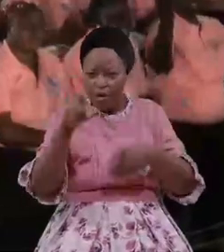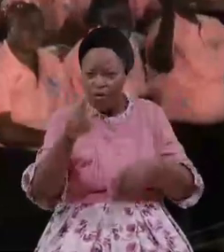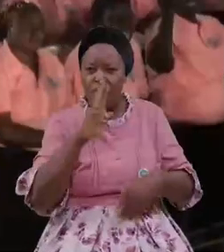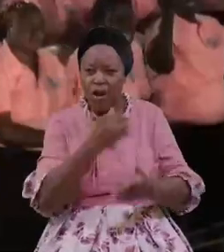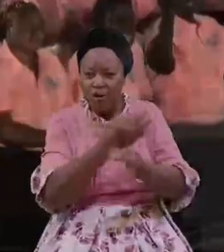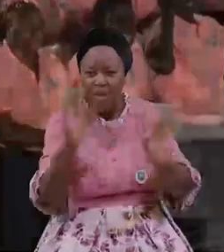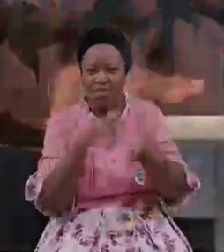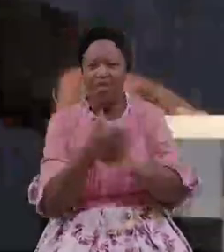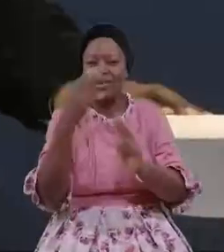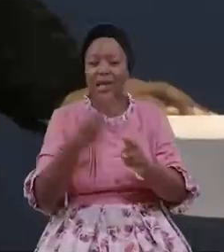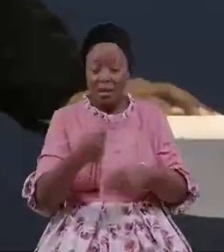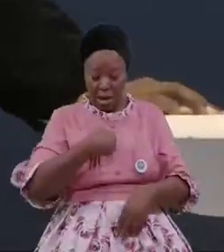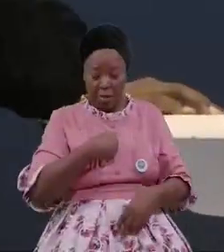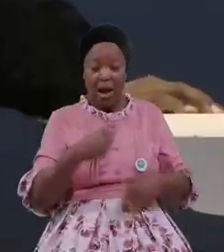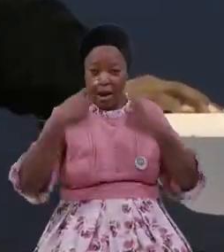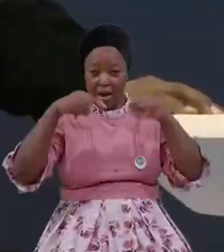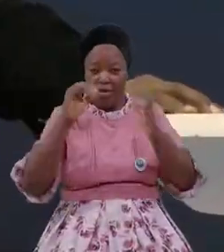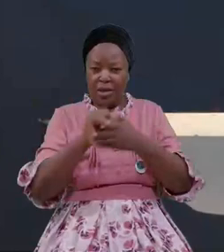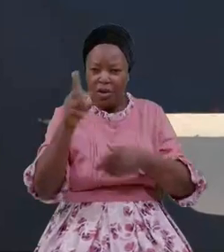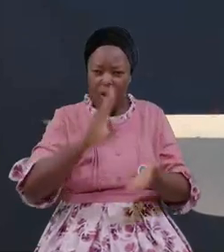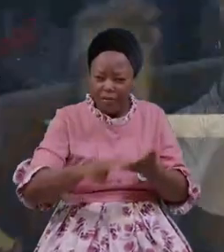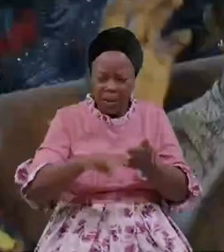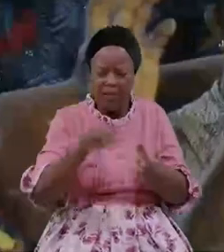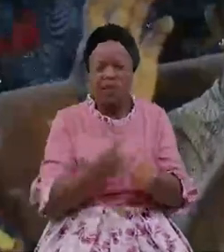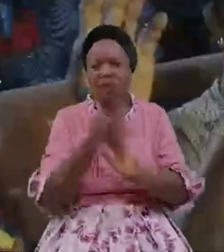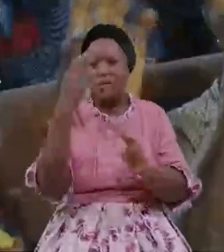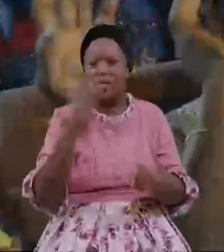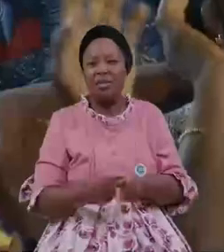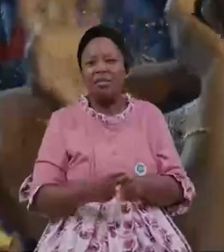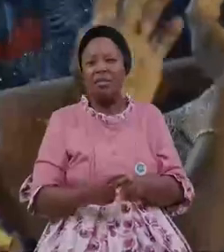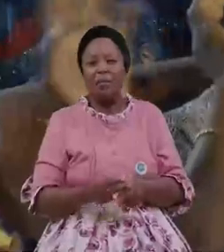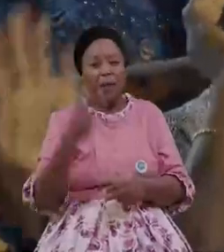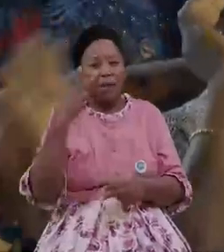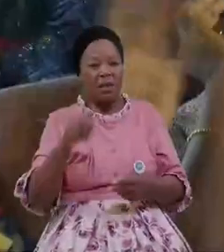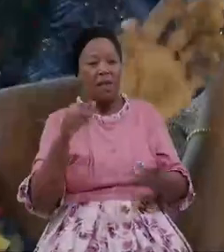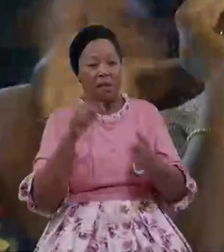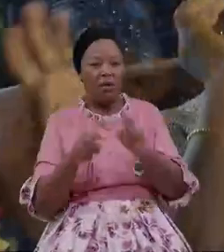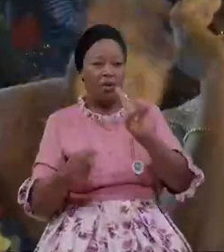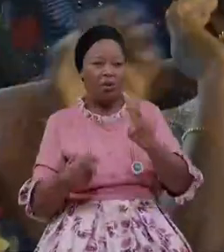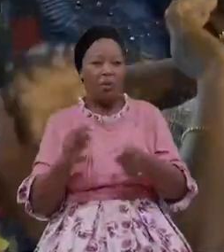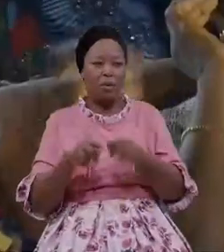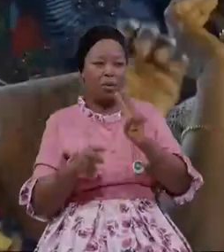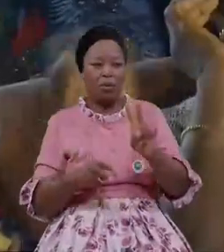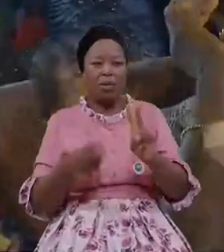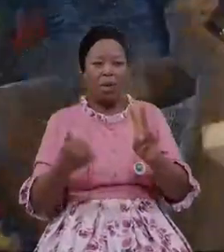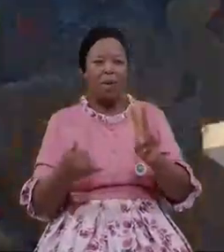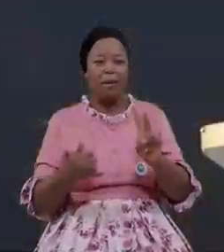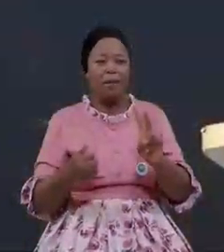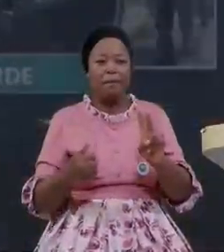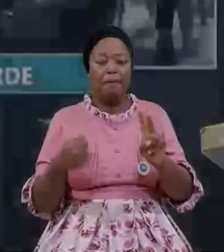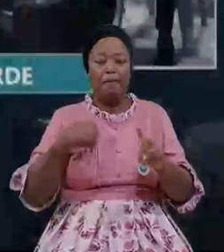affranchi j'annonce que vous êtes pardonné voyons le deè point ici nous allons au